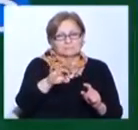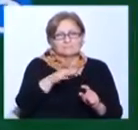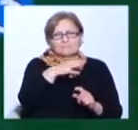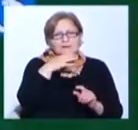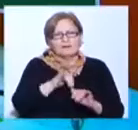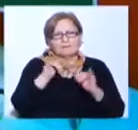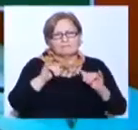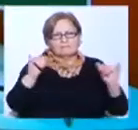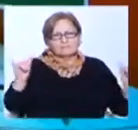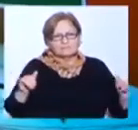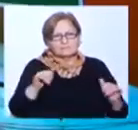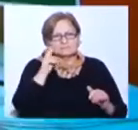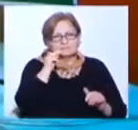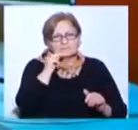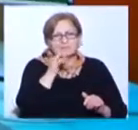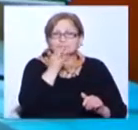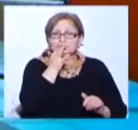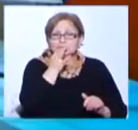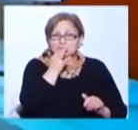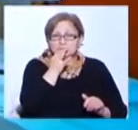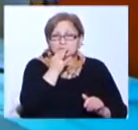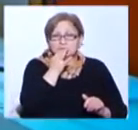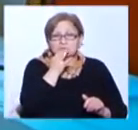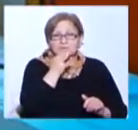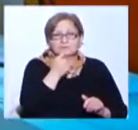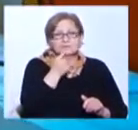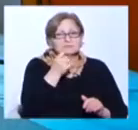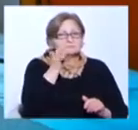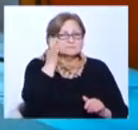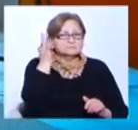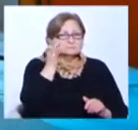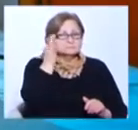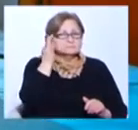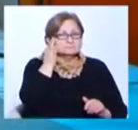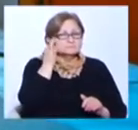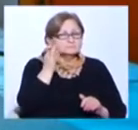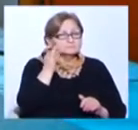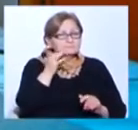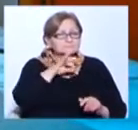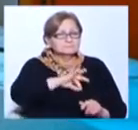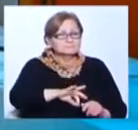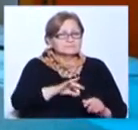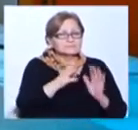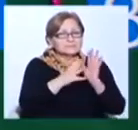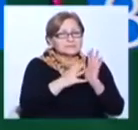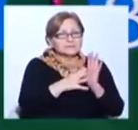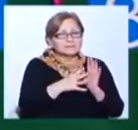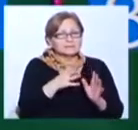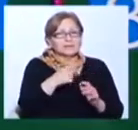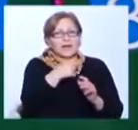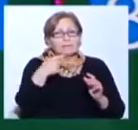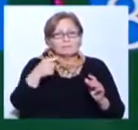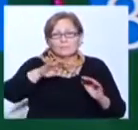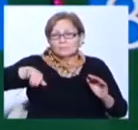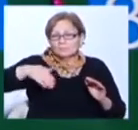გავაბევრეთ რიცხვები და შემდეგ პატარა ხრიკიც გამოვიყენეთ და 9-იანი